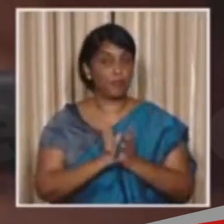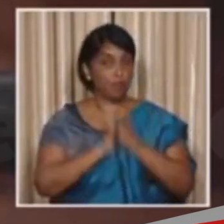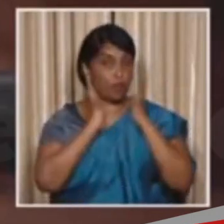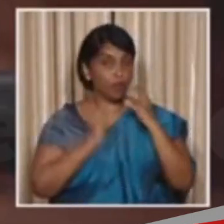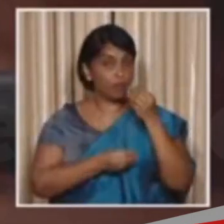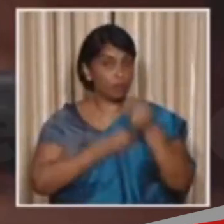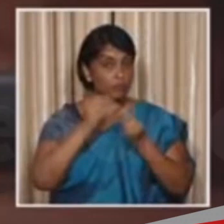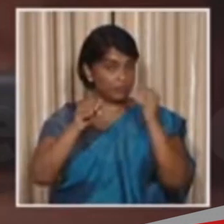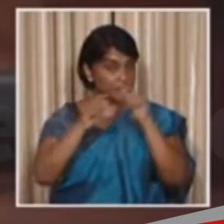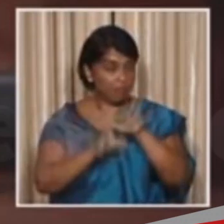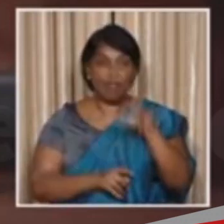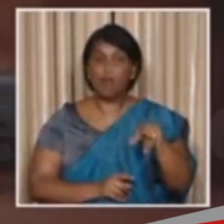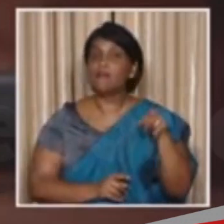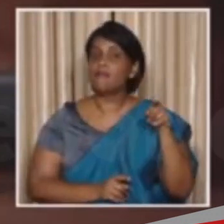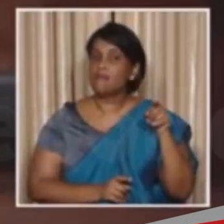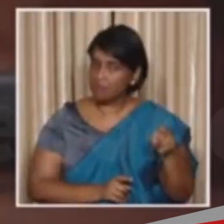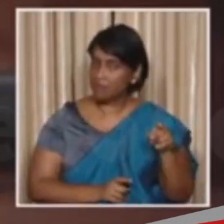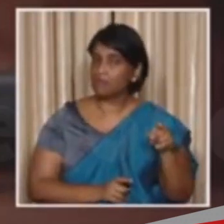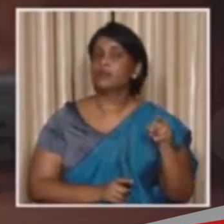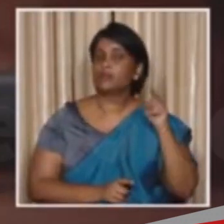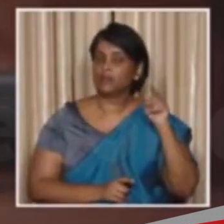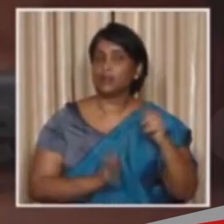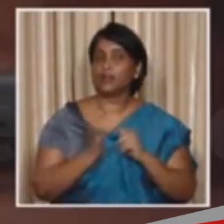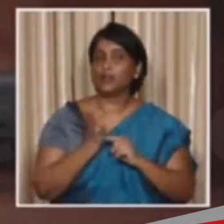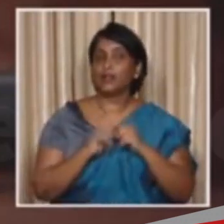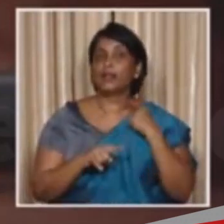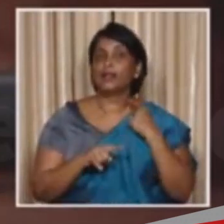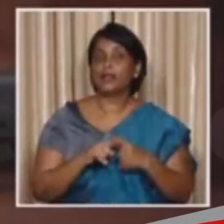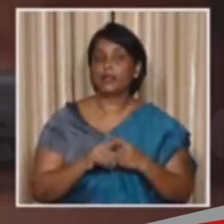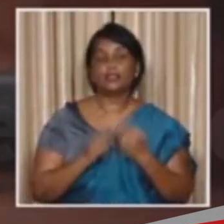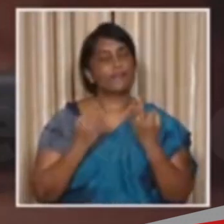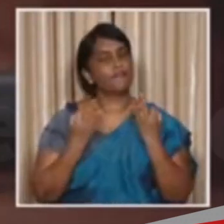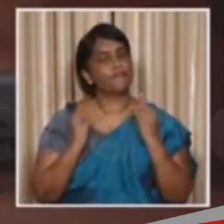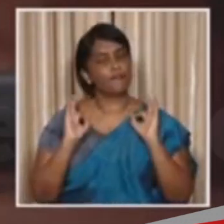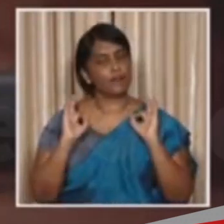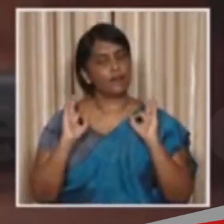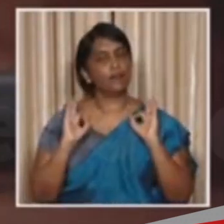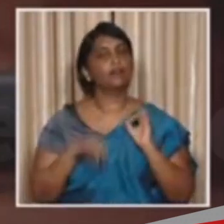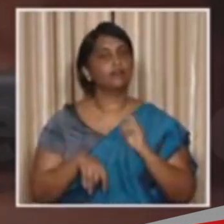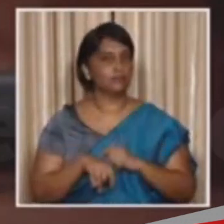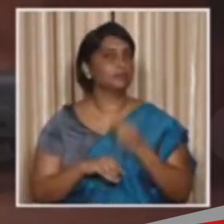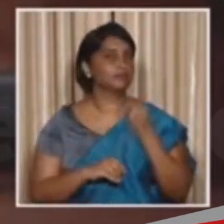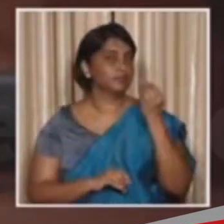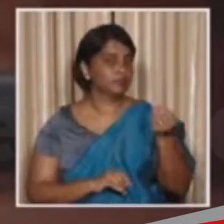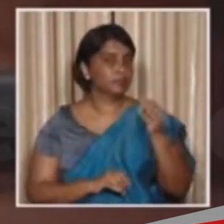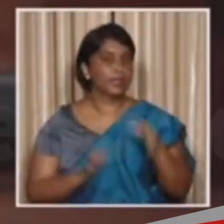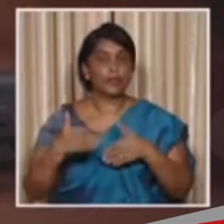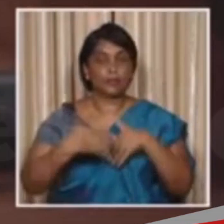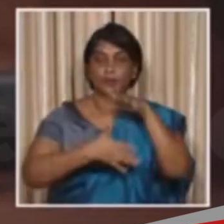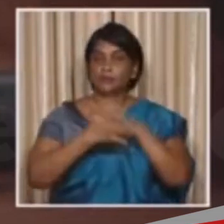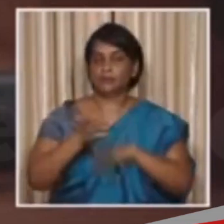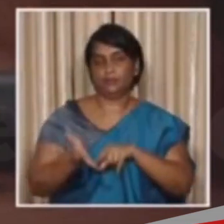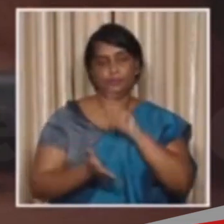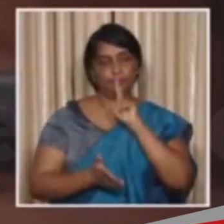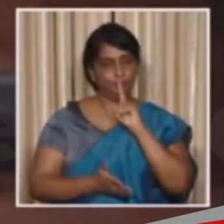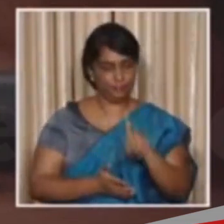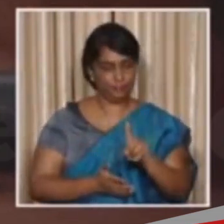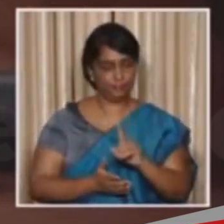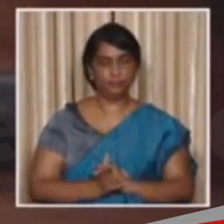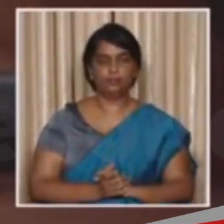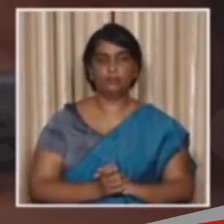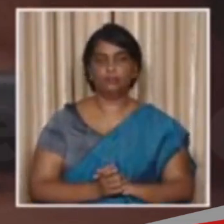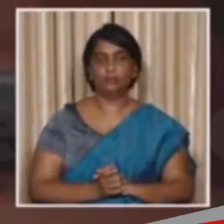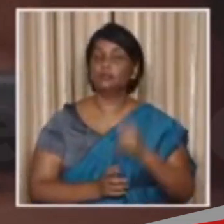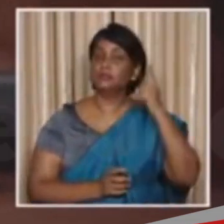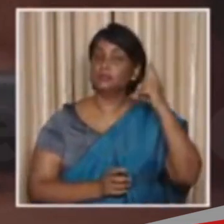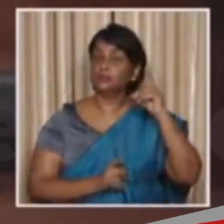කරලා තිබෙනවා නම් ඔවුන්ට තීරු බදු ශූන්‍ය අවස්ථාවක් ලබා දිය යුතු කියලා මේ කැබිනට් පත්‍රිකාව යෝජනා කරනවා.